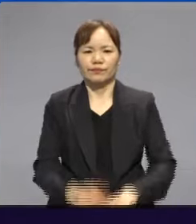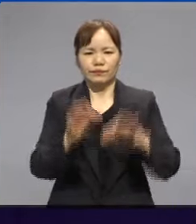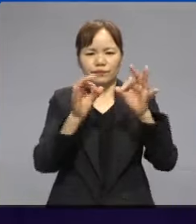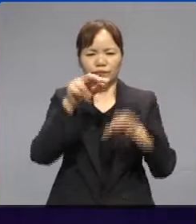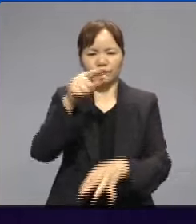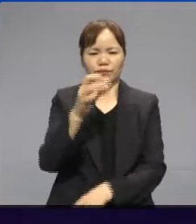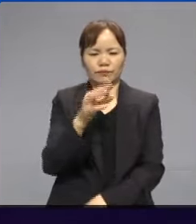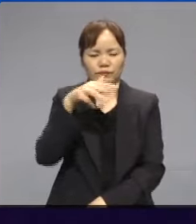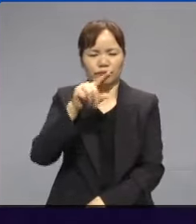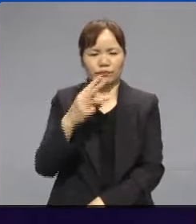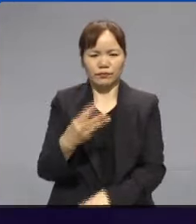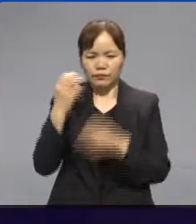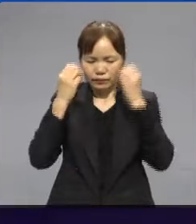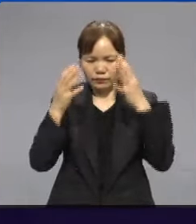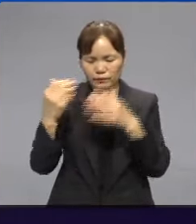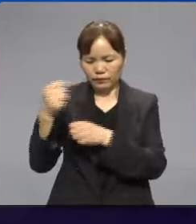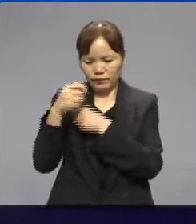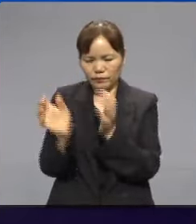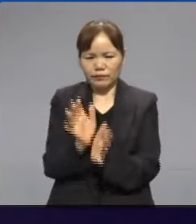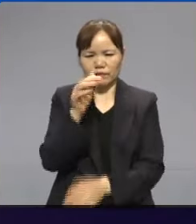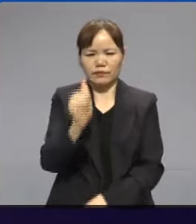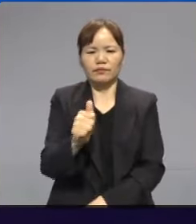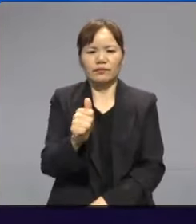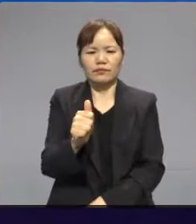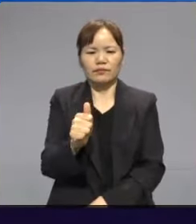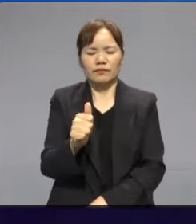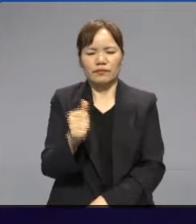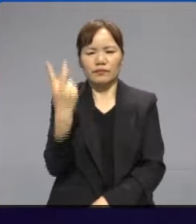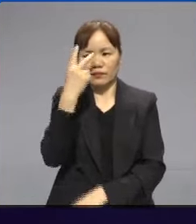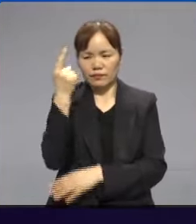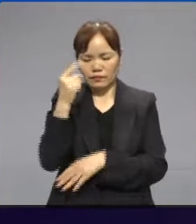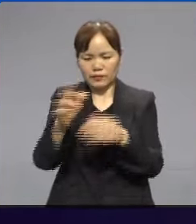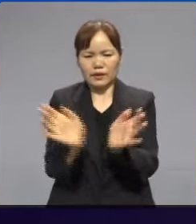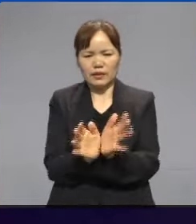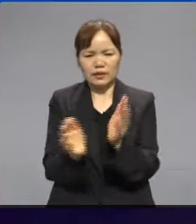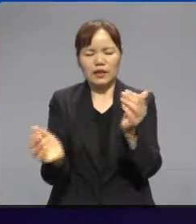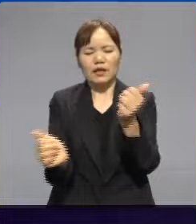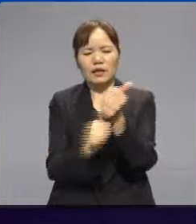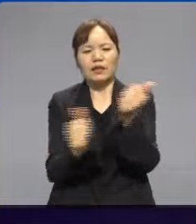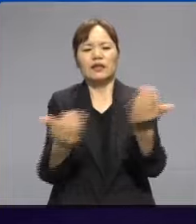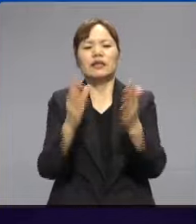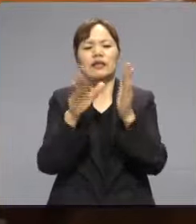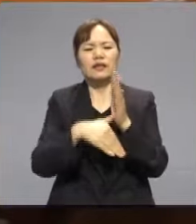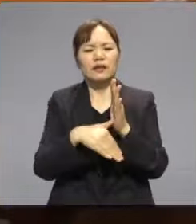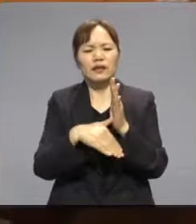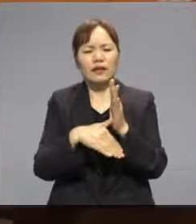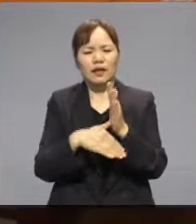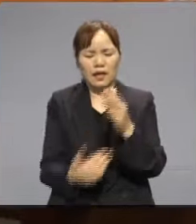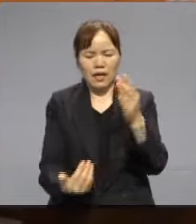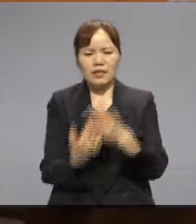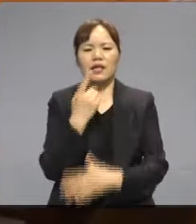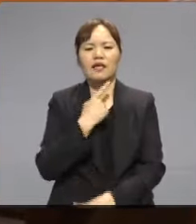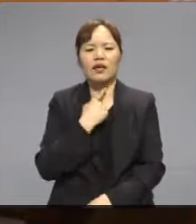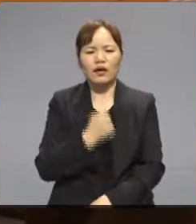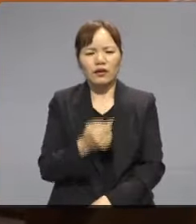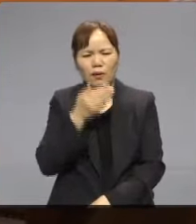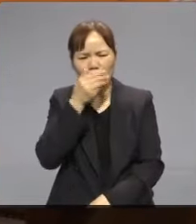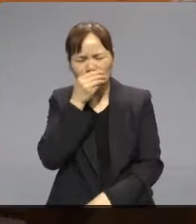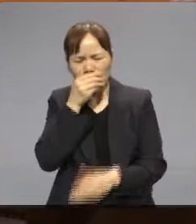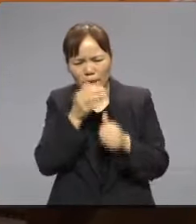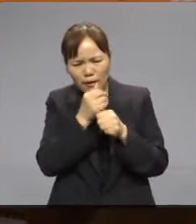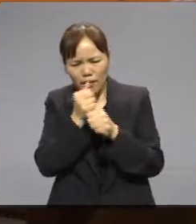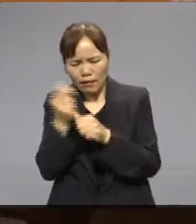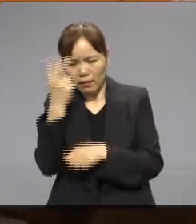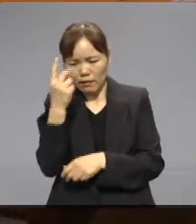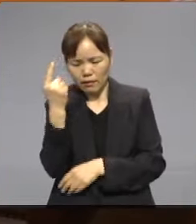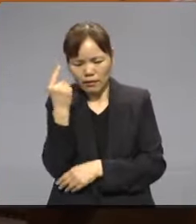김종철 신임 병무청장이 경호처 차장 재임 시 불거졌던 이른바 입틀막 경호 논란에 대해 업무 프로토콜과 원칙에